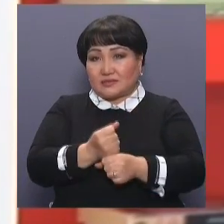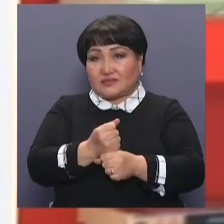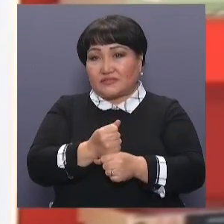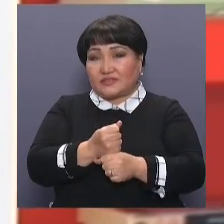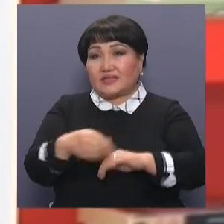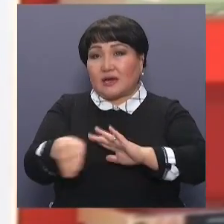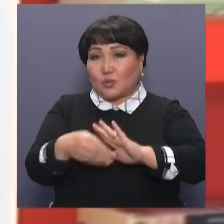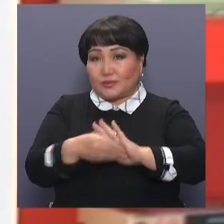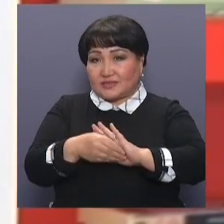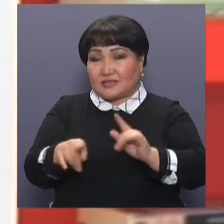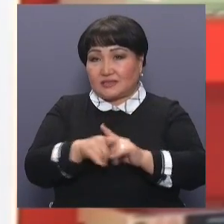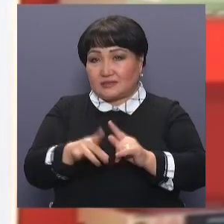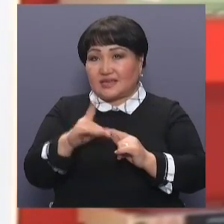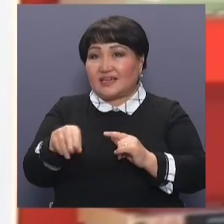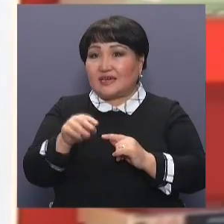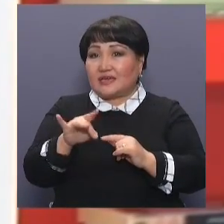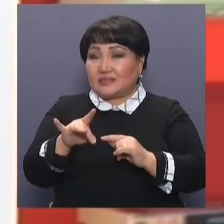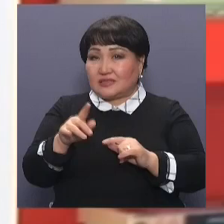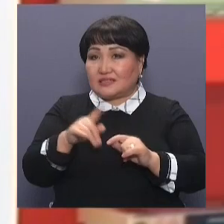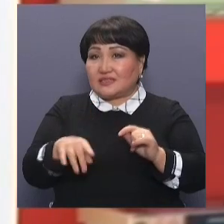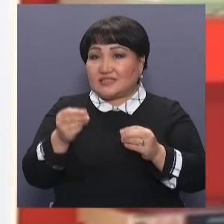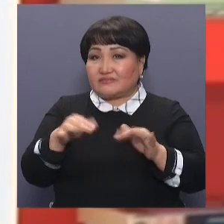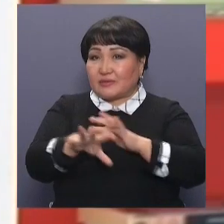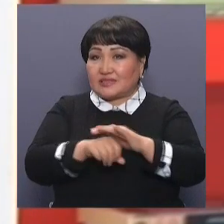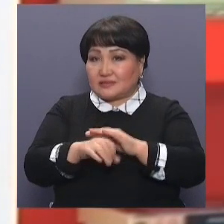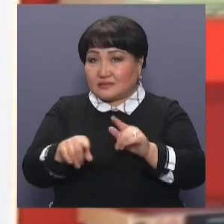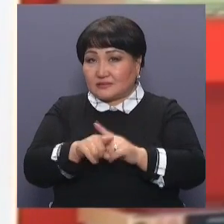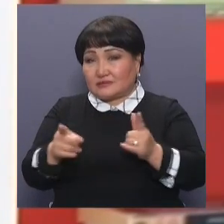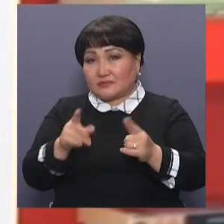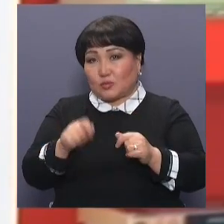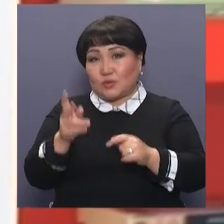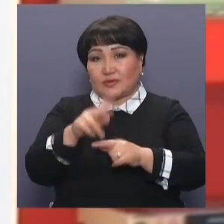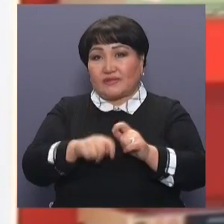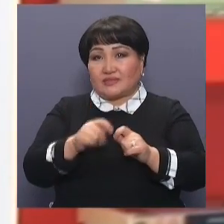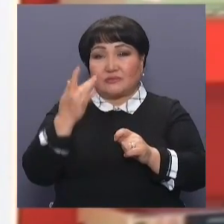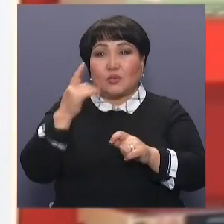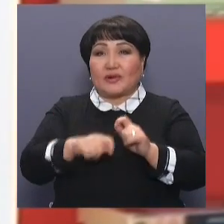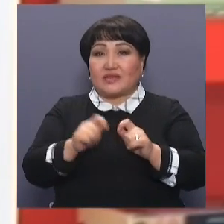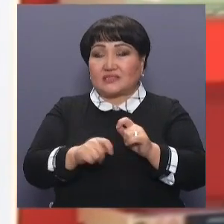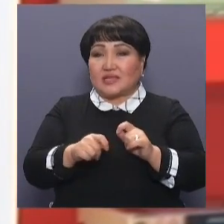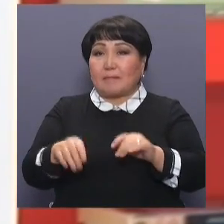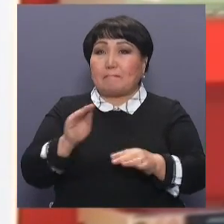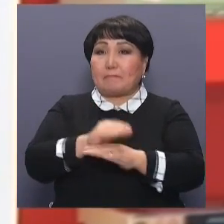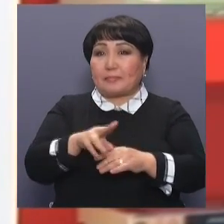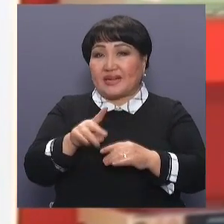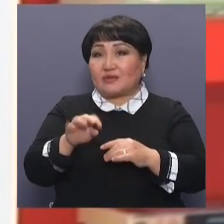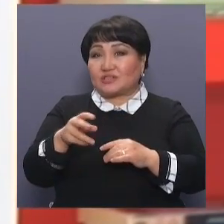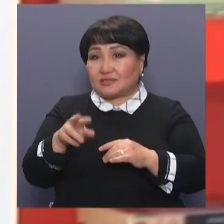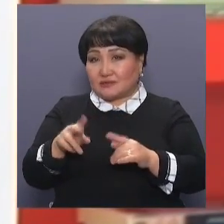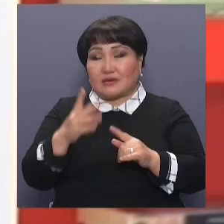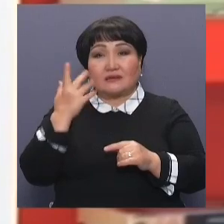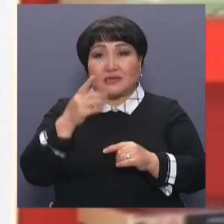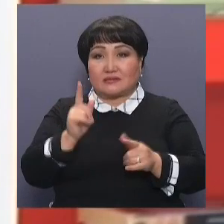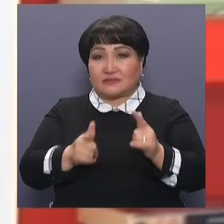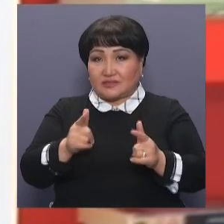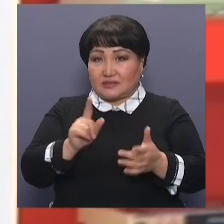если ко мне придут с проверкой, я всегда могу проверить по приложению, когда на самом деле она должна быть. И, допустим,